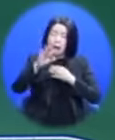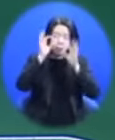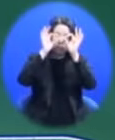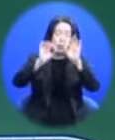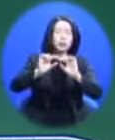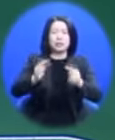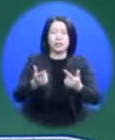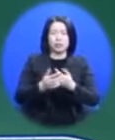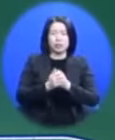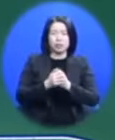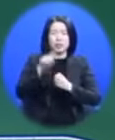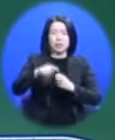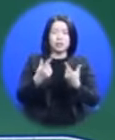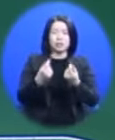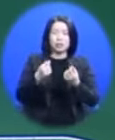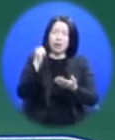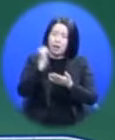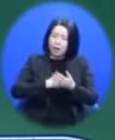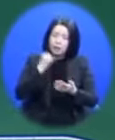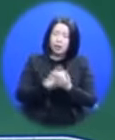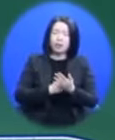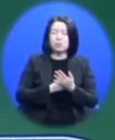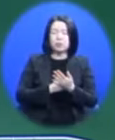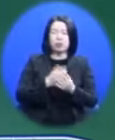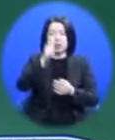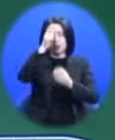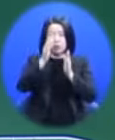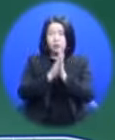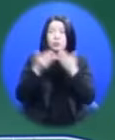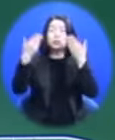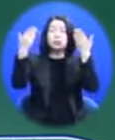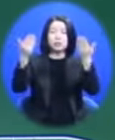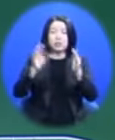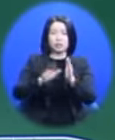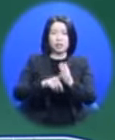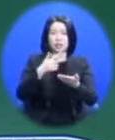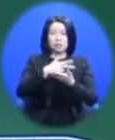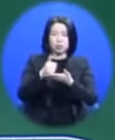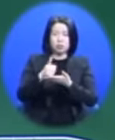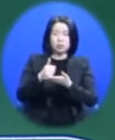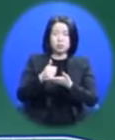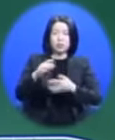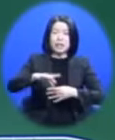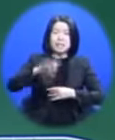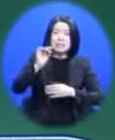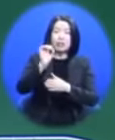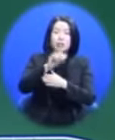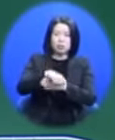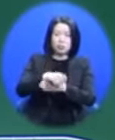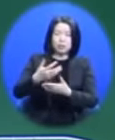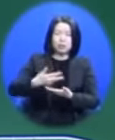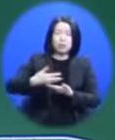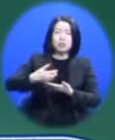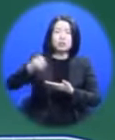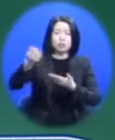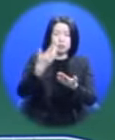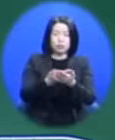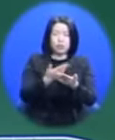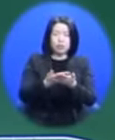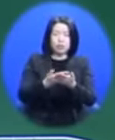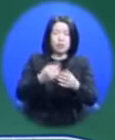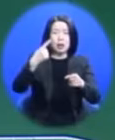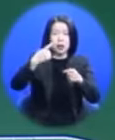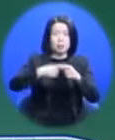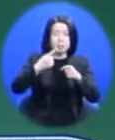않아요. 이렇게 한탄하며 기도를 드릴 때 주님은 첫 열매를 바치라는